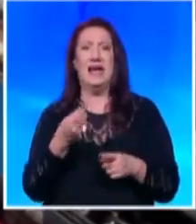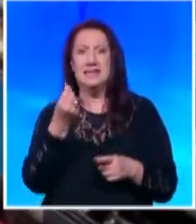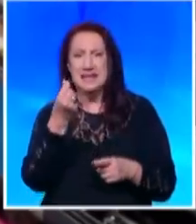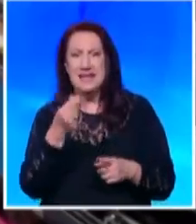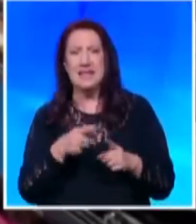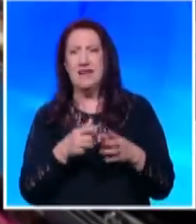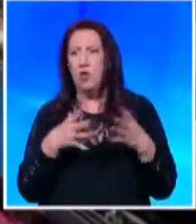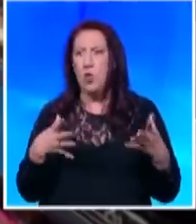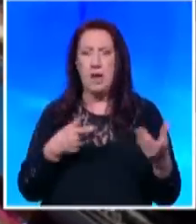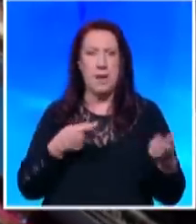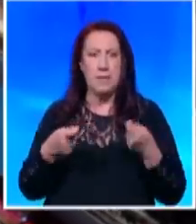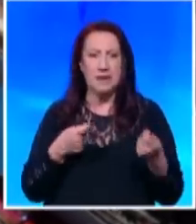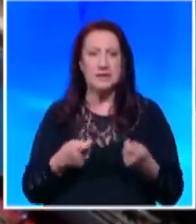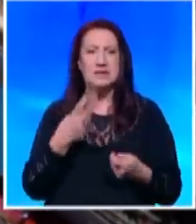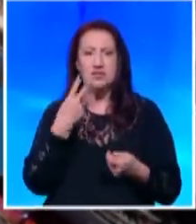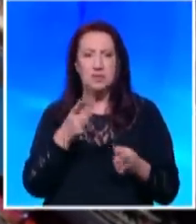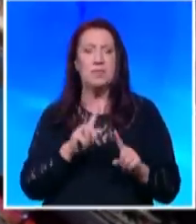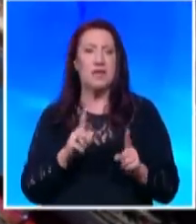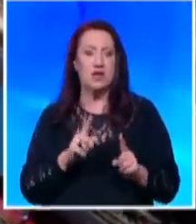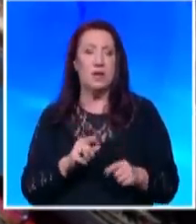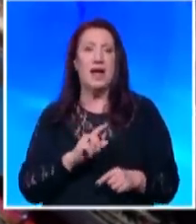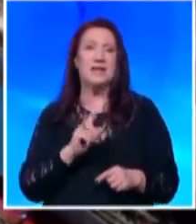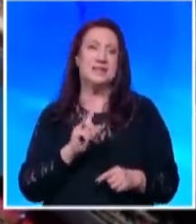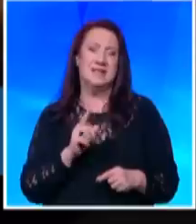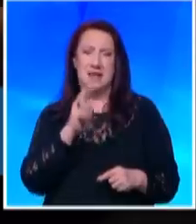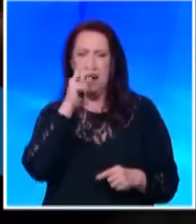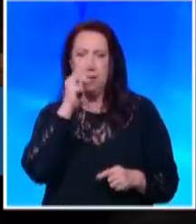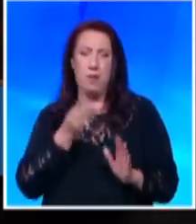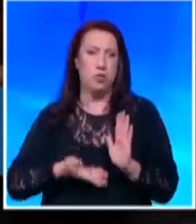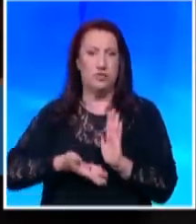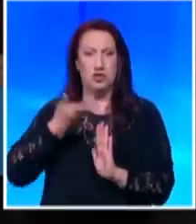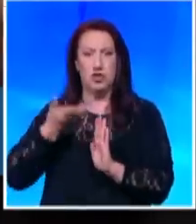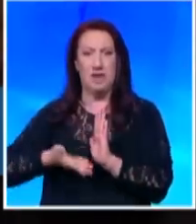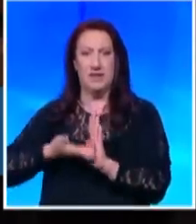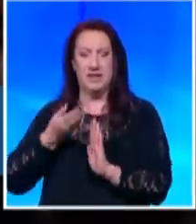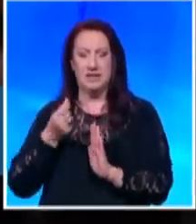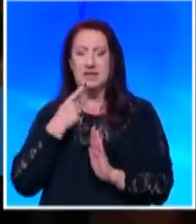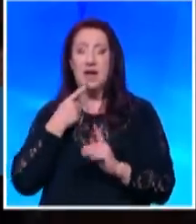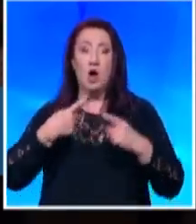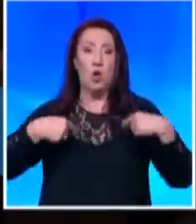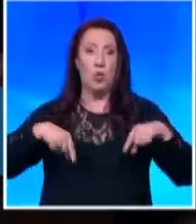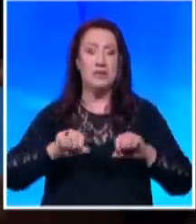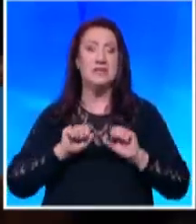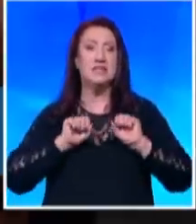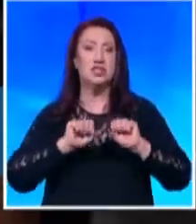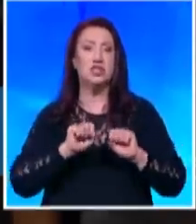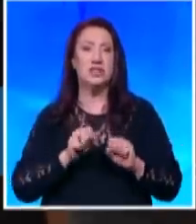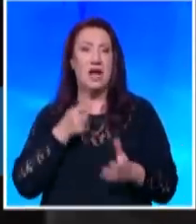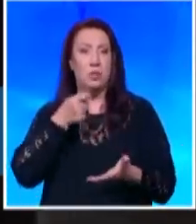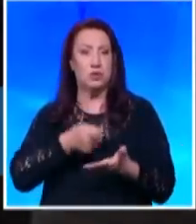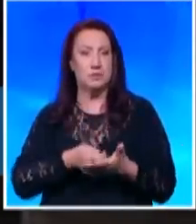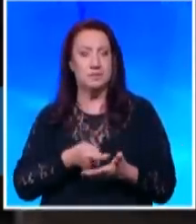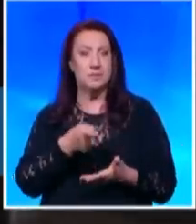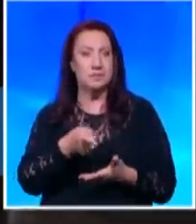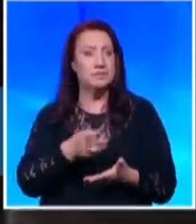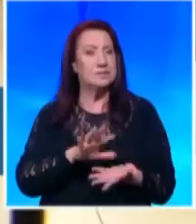добър. За да няма спекулативно завишаване на цените, Комисията за защита на потребителите ще следи дали търговците направят умишлени грешки